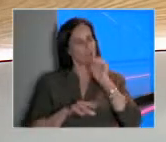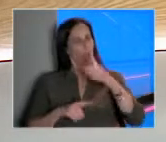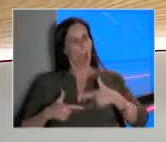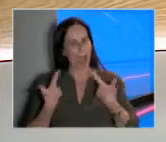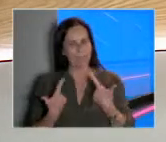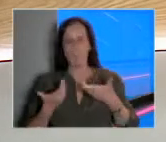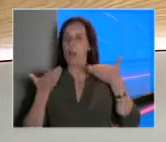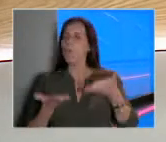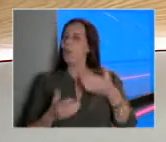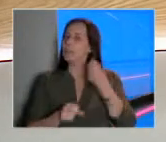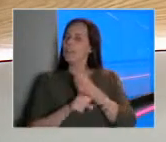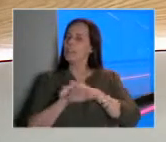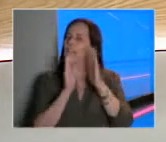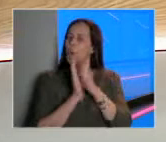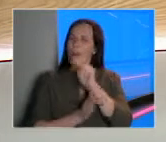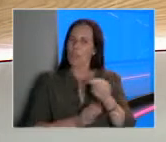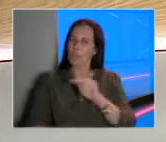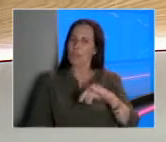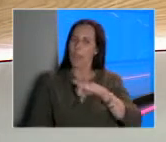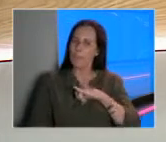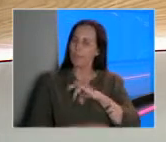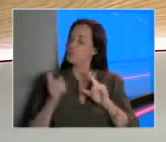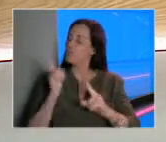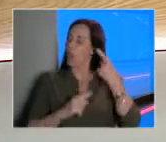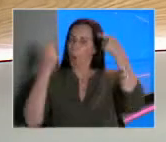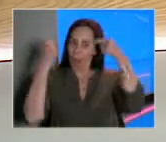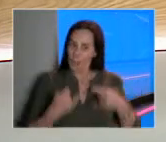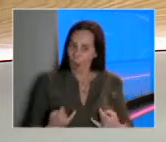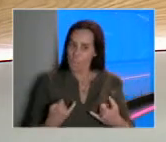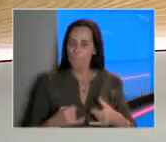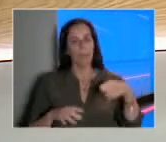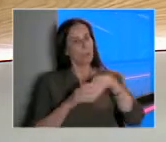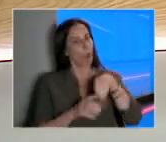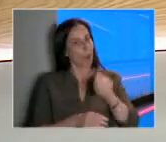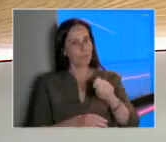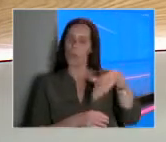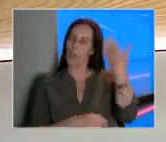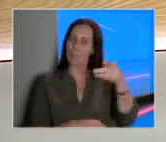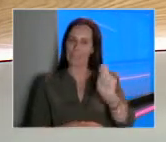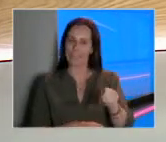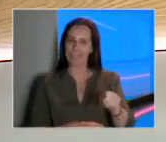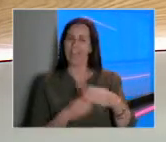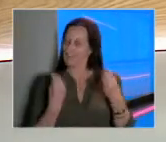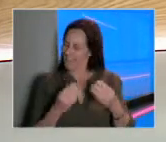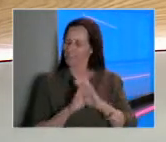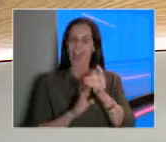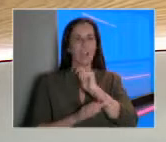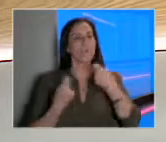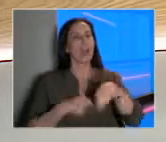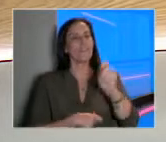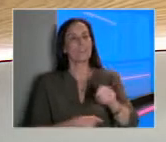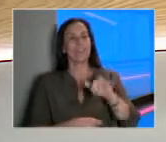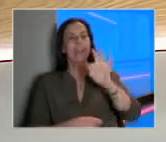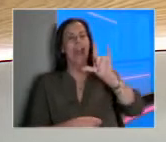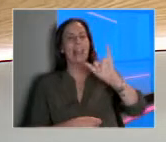חי, כאן נעביר לכם את כל הנושאים המעניינים שקרו במהלך היום, בתוך המשכן ומחוצה לו, מיד, רעיון עם חברת הכנסת